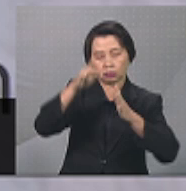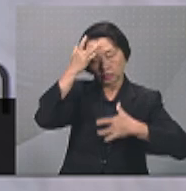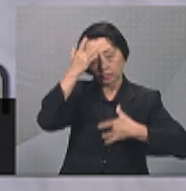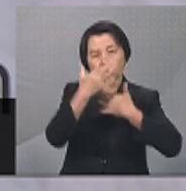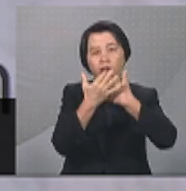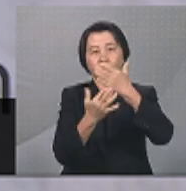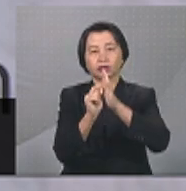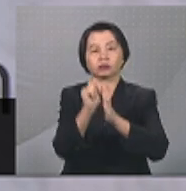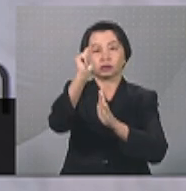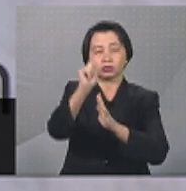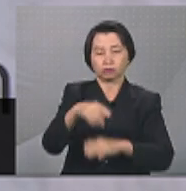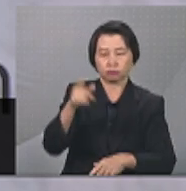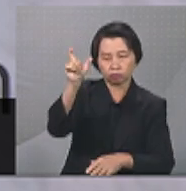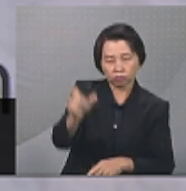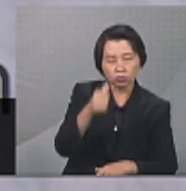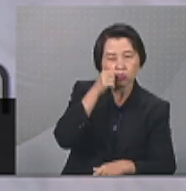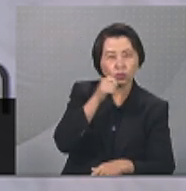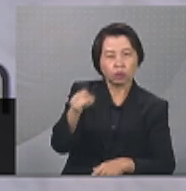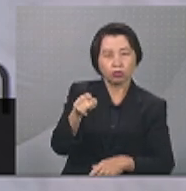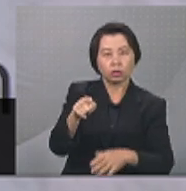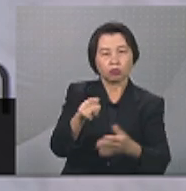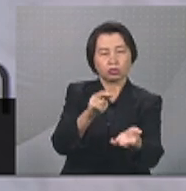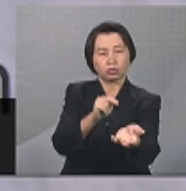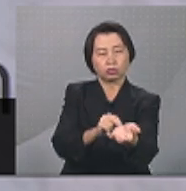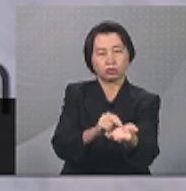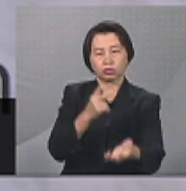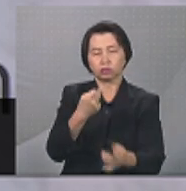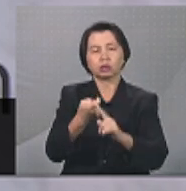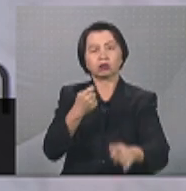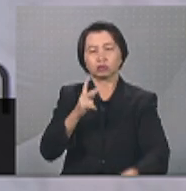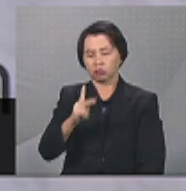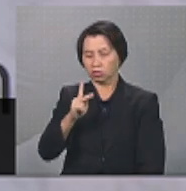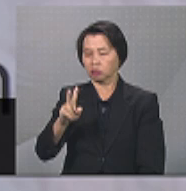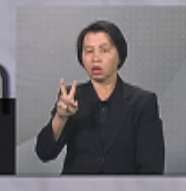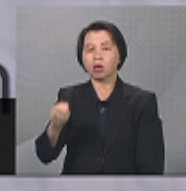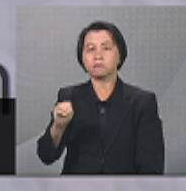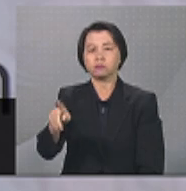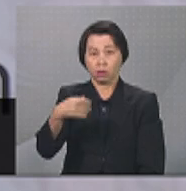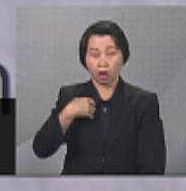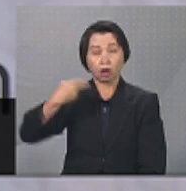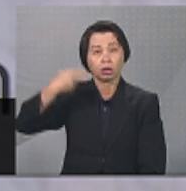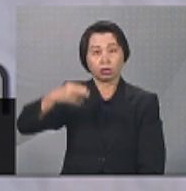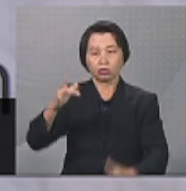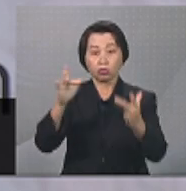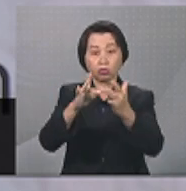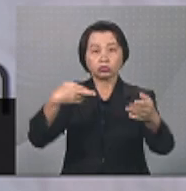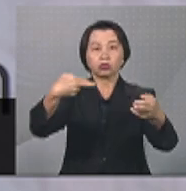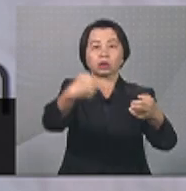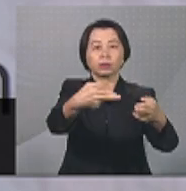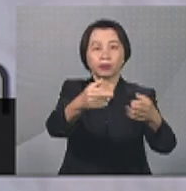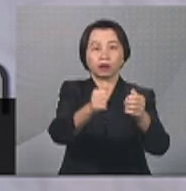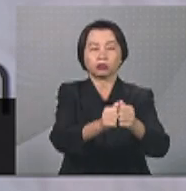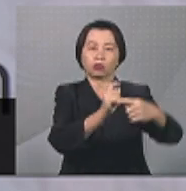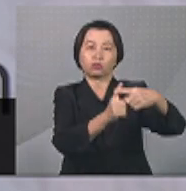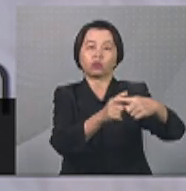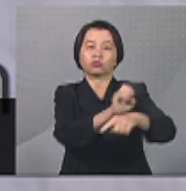tinggi. Beliau merupakan anggota perubatan Kementerian Kesihatan Malaysia dan mempunyai sejarah kontak rapat dengan kes